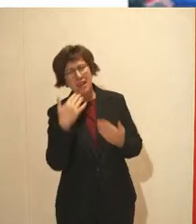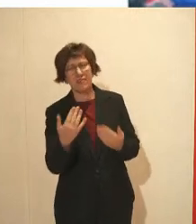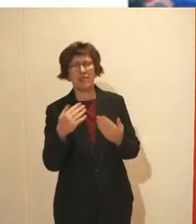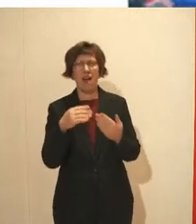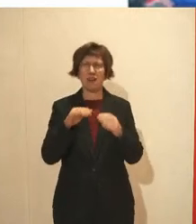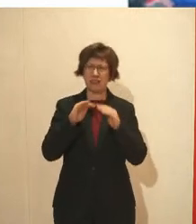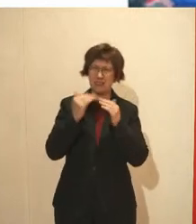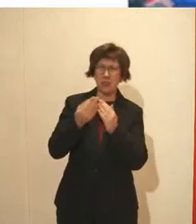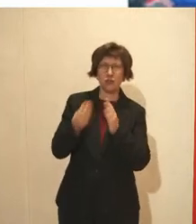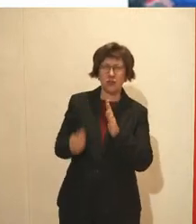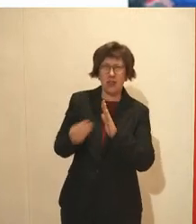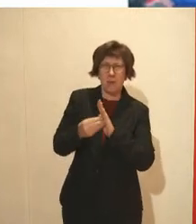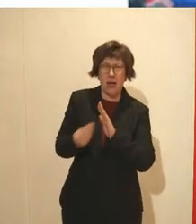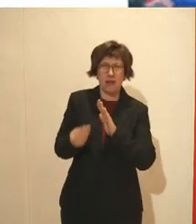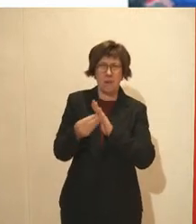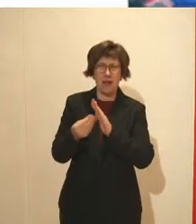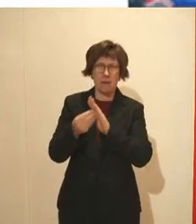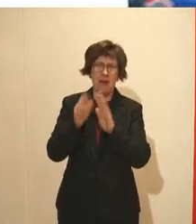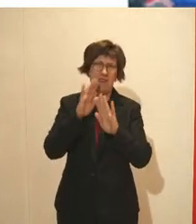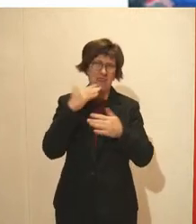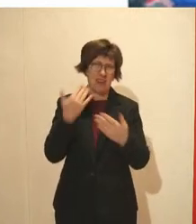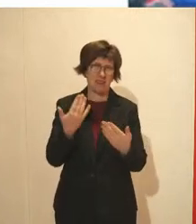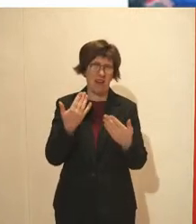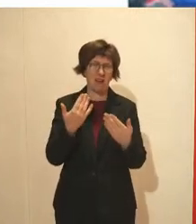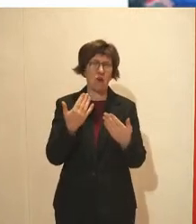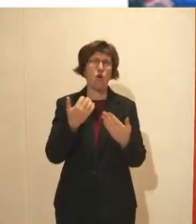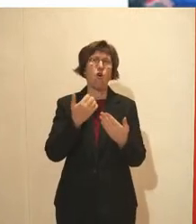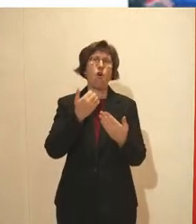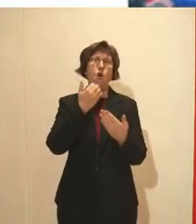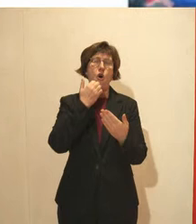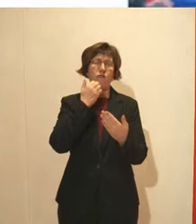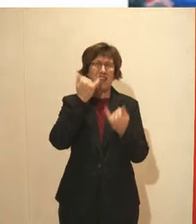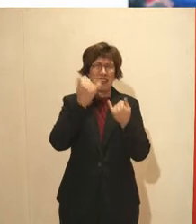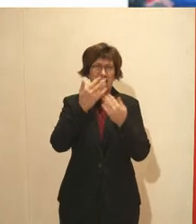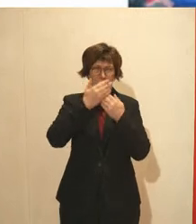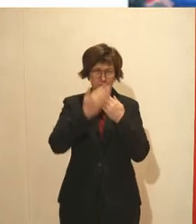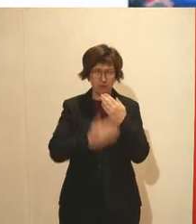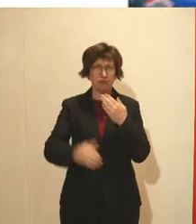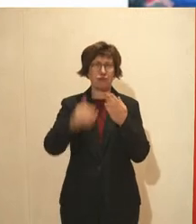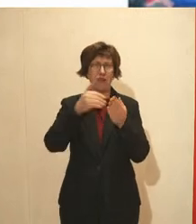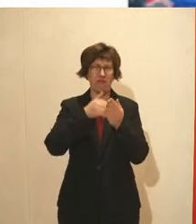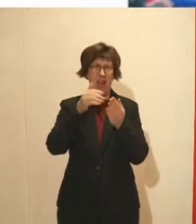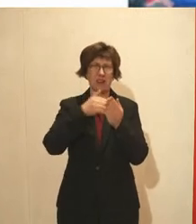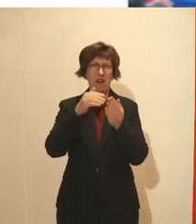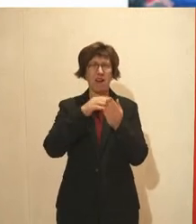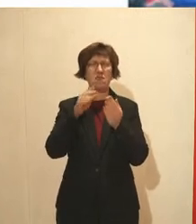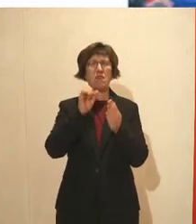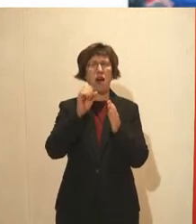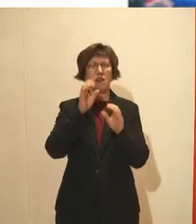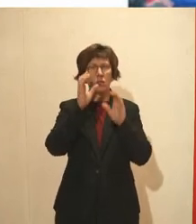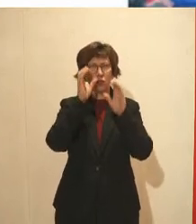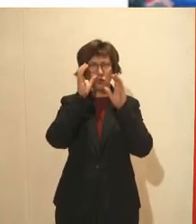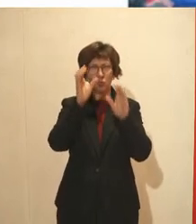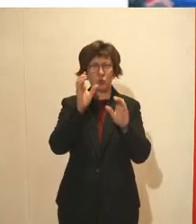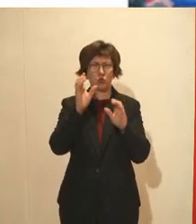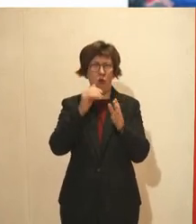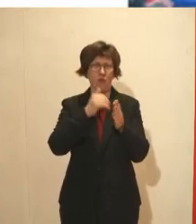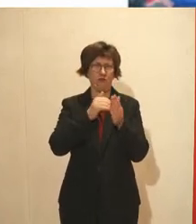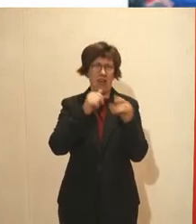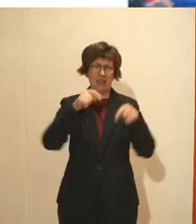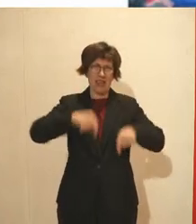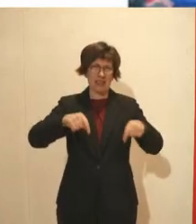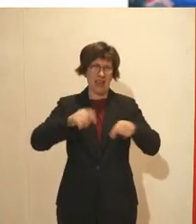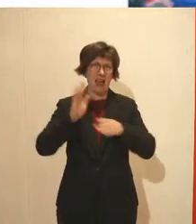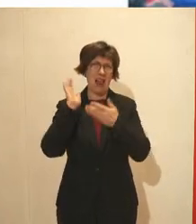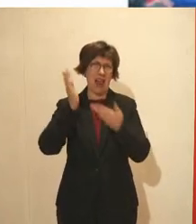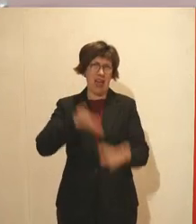denen ihr schon mitgemacht habt und wir hoffen jetzt geht es noch weiter und ihr schaut uns auch noch zu hier in diesem